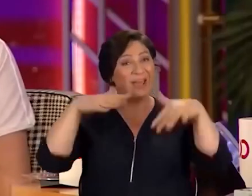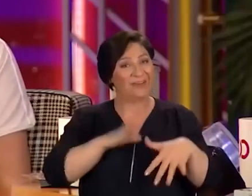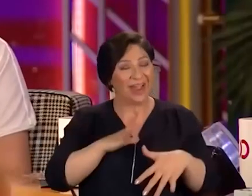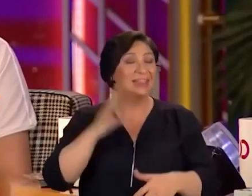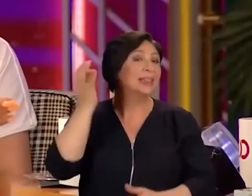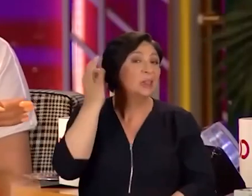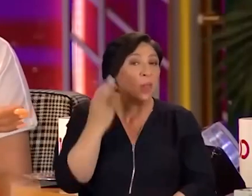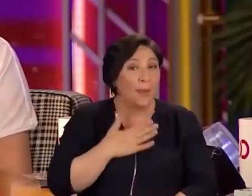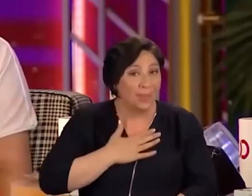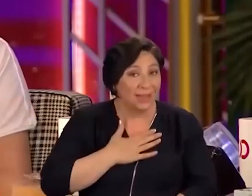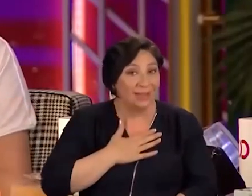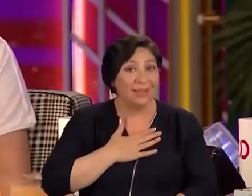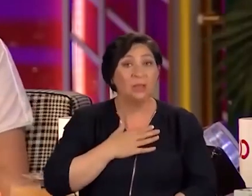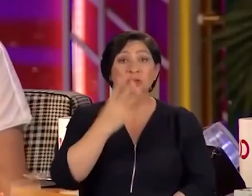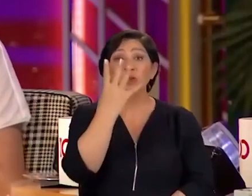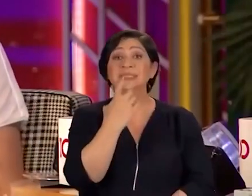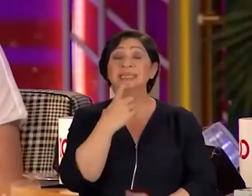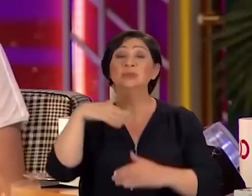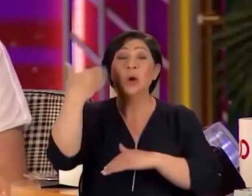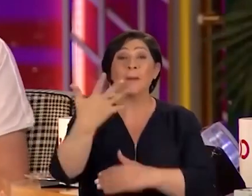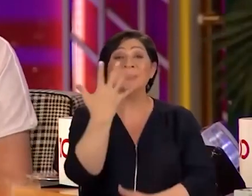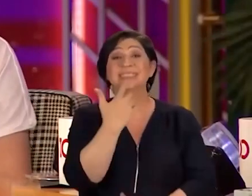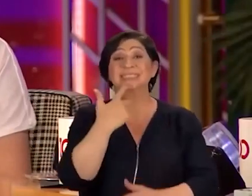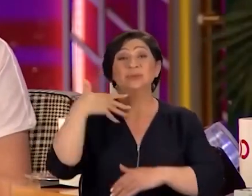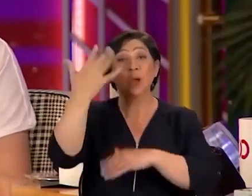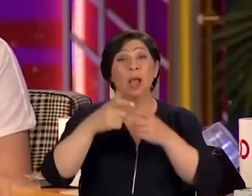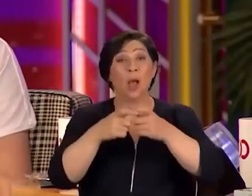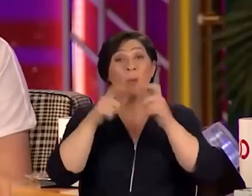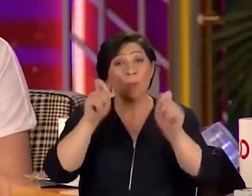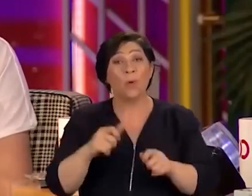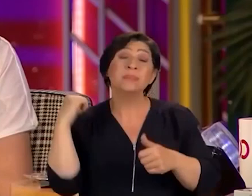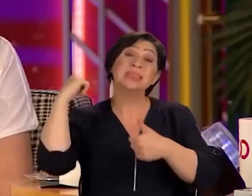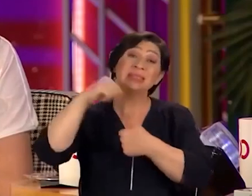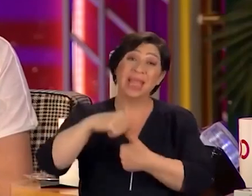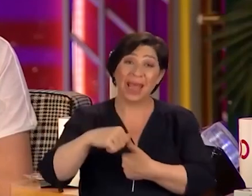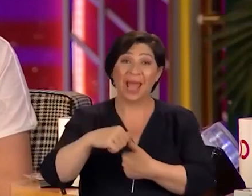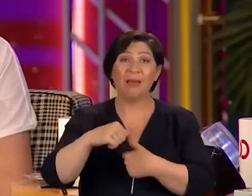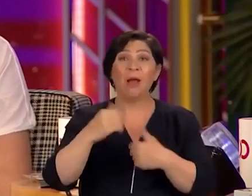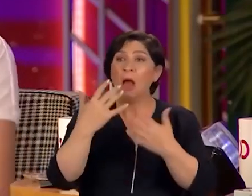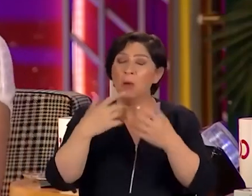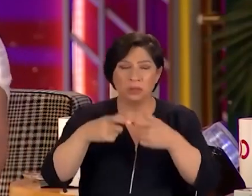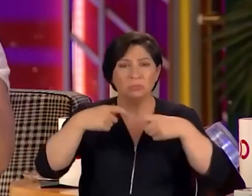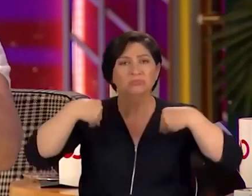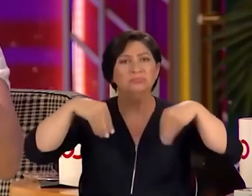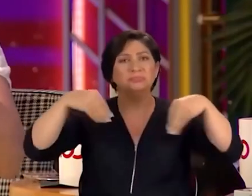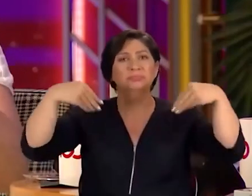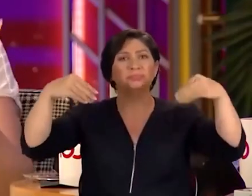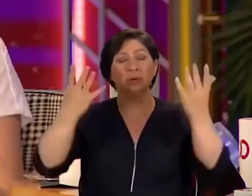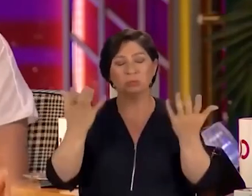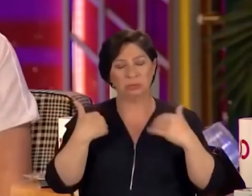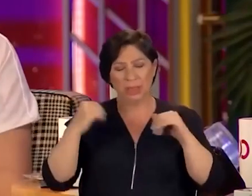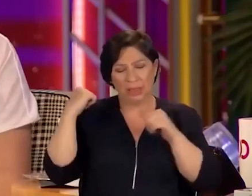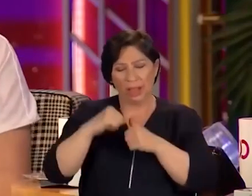dinliyorlar. İşte 4 sene sonra, 5 sene sonra bir albüm yapıyorum. Tekrar alıyorlar beni, bir yerlere